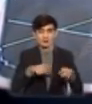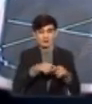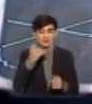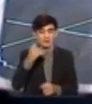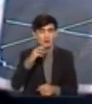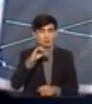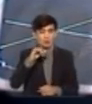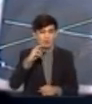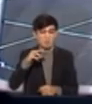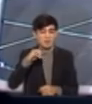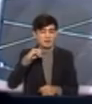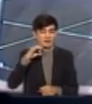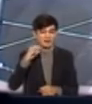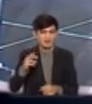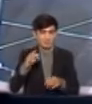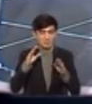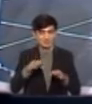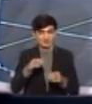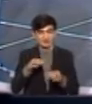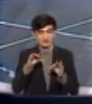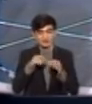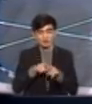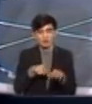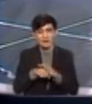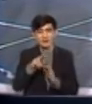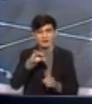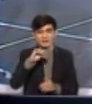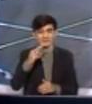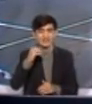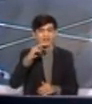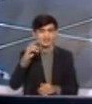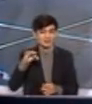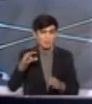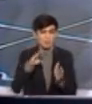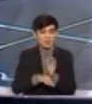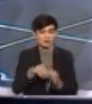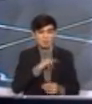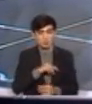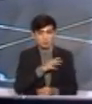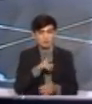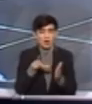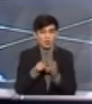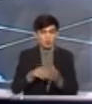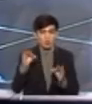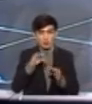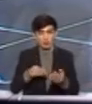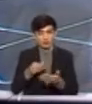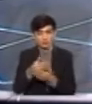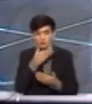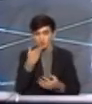нормаларын бұзып, интернет ресурстар арқылы лицензияланбаған қызмет көрсеткен, табыстан салық төлемегендеген айыптар